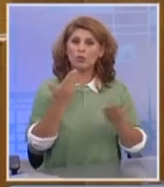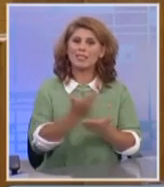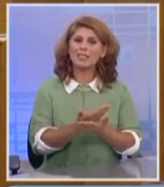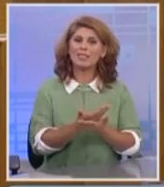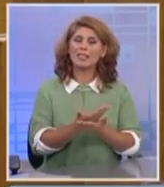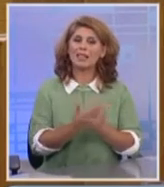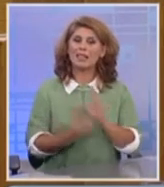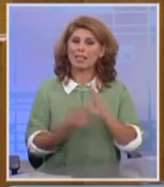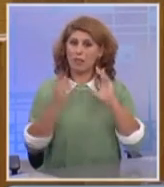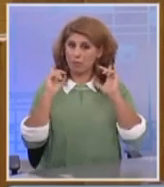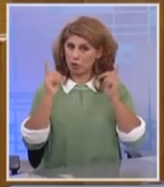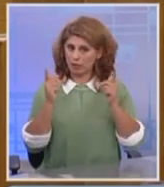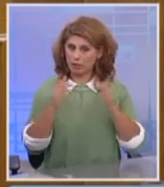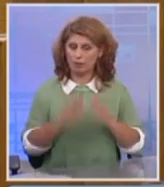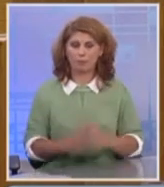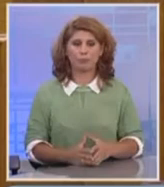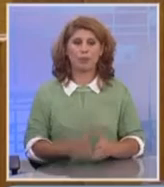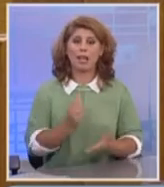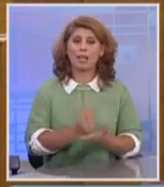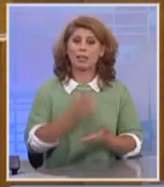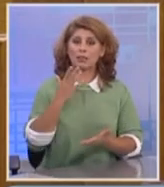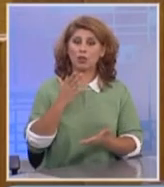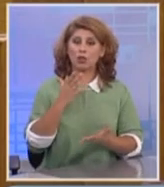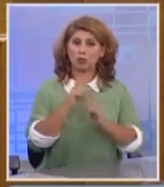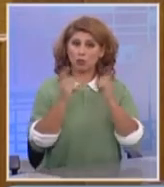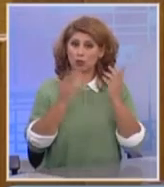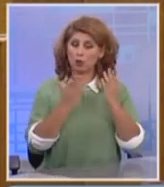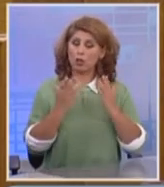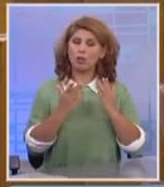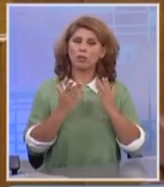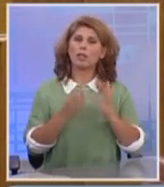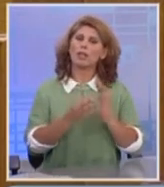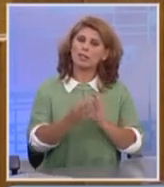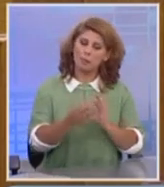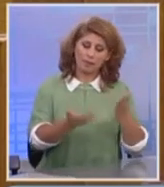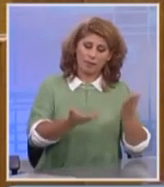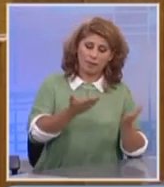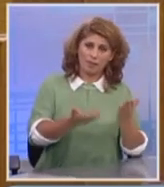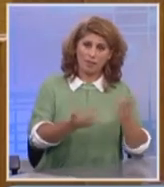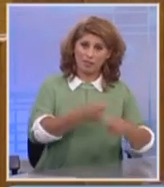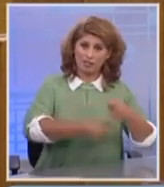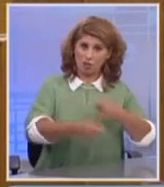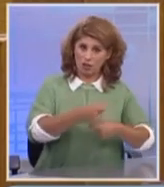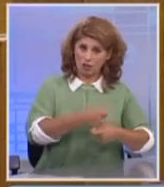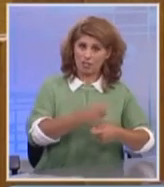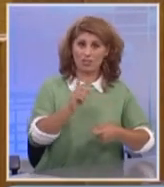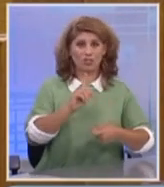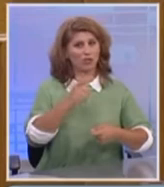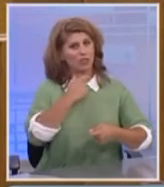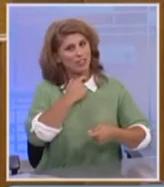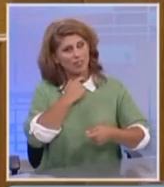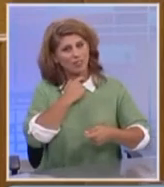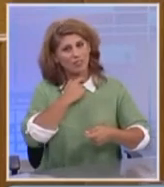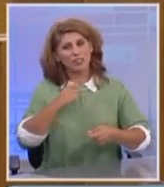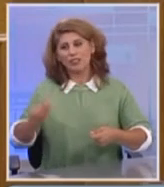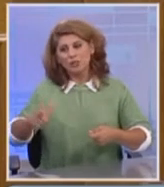Νέα Δημοκρατία. Για αξιολόγηση του σχολείου προφανώς τα μέτρα και τα σταθμά της αγοράς και όχι των αναγκών της